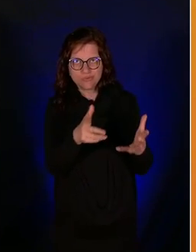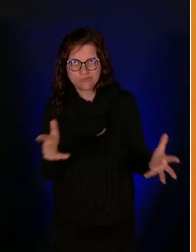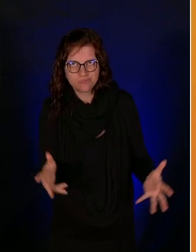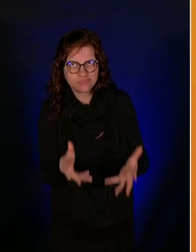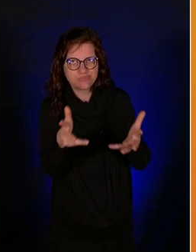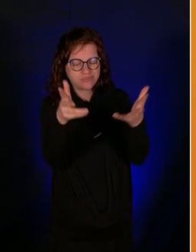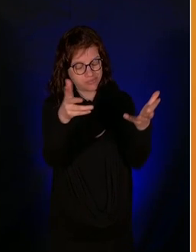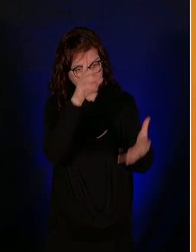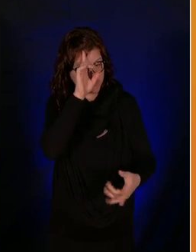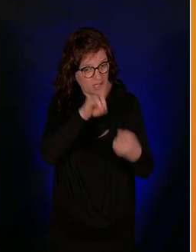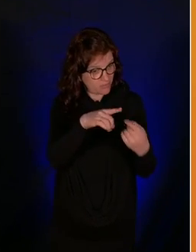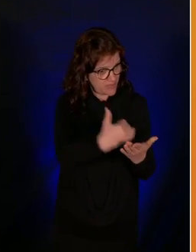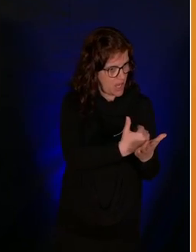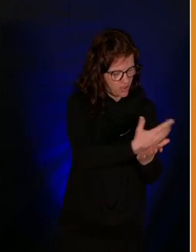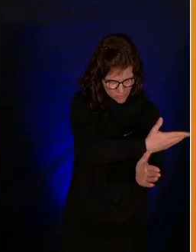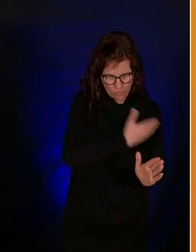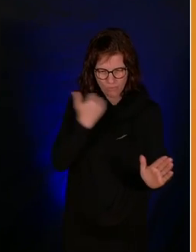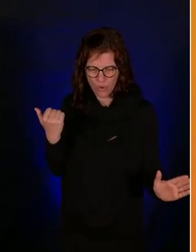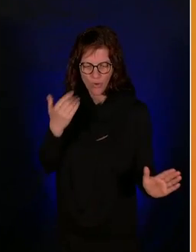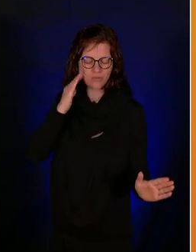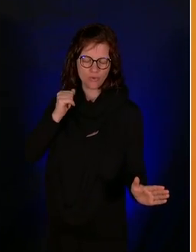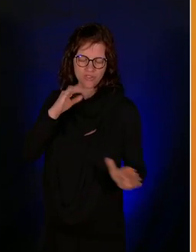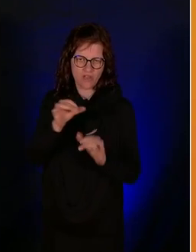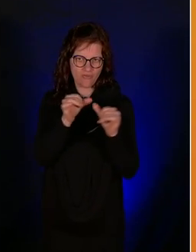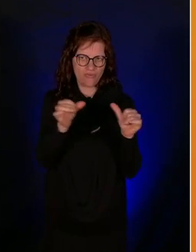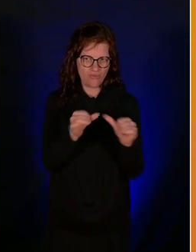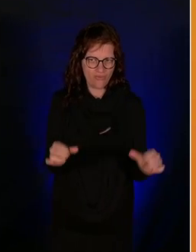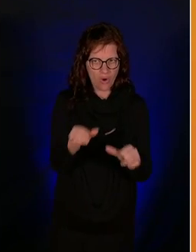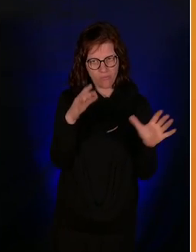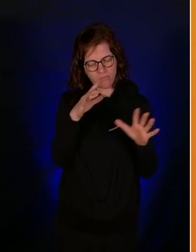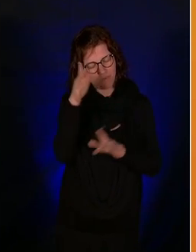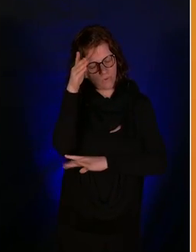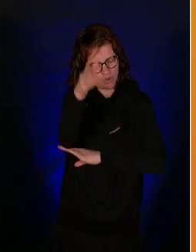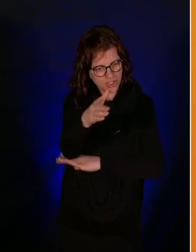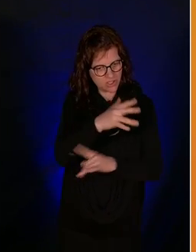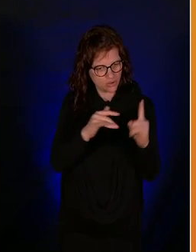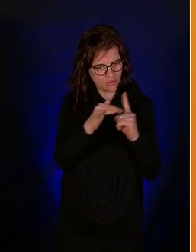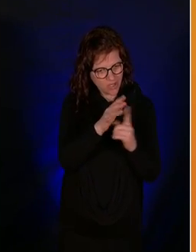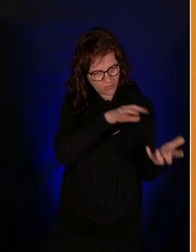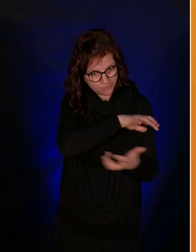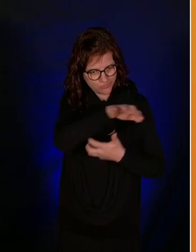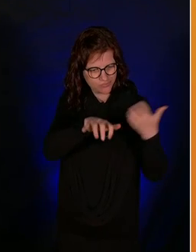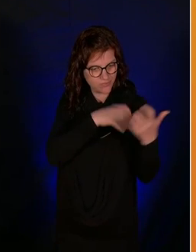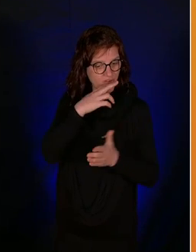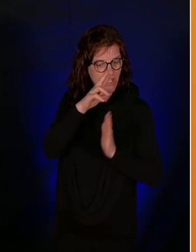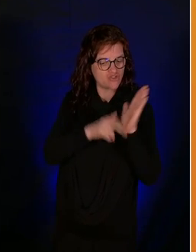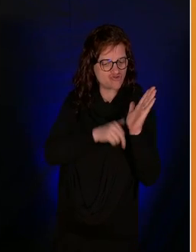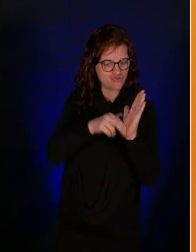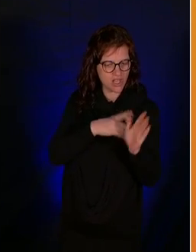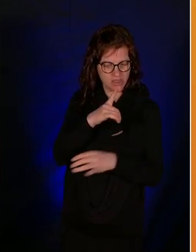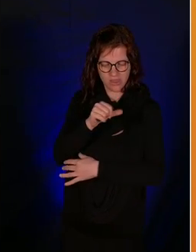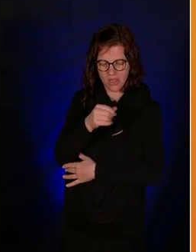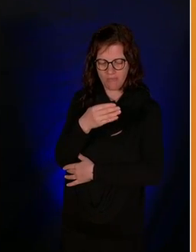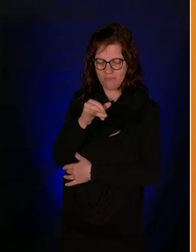doit renouer avec un projet de transformation sociale ambitieux, un projet de social révolutionnaire tel que la charte d'Amiens le définissait en